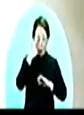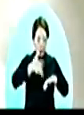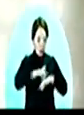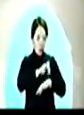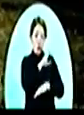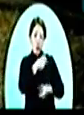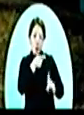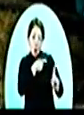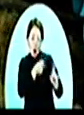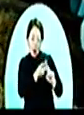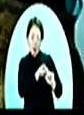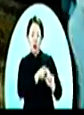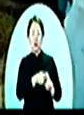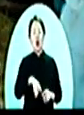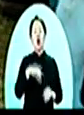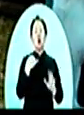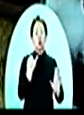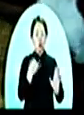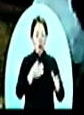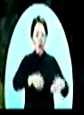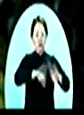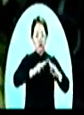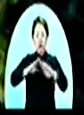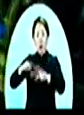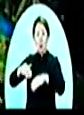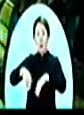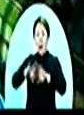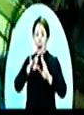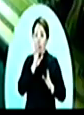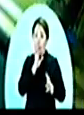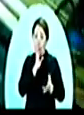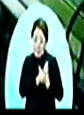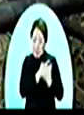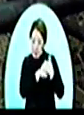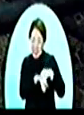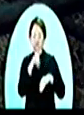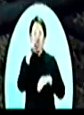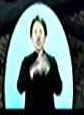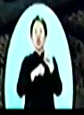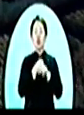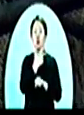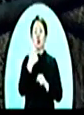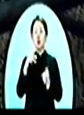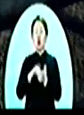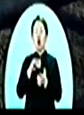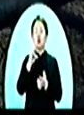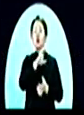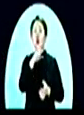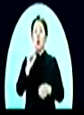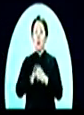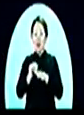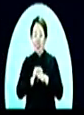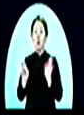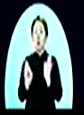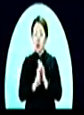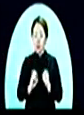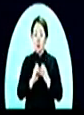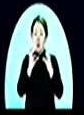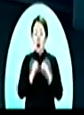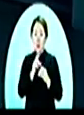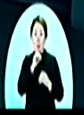улсад сүүний чиглэлийн эрчимдсэн 6 цогцлбор аж ахуй байгуулж, жилд 33,000 тонн сүү бэлтгэх